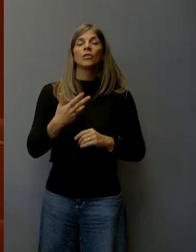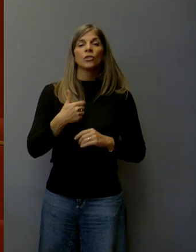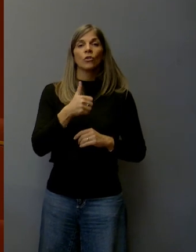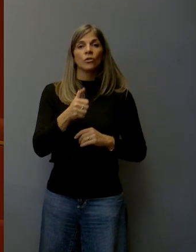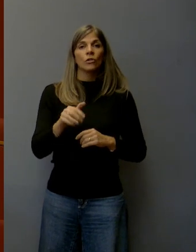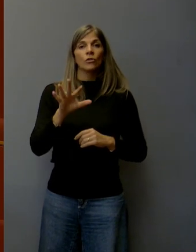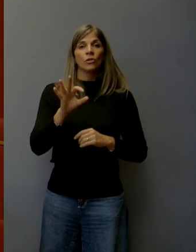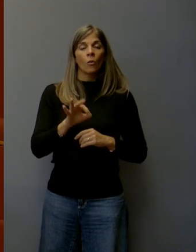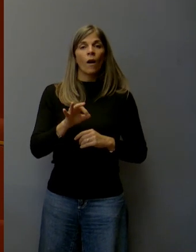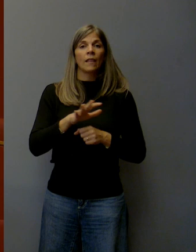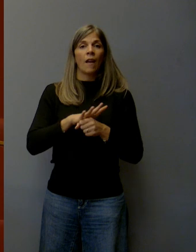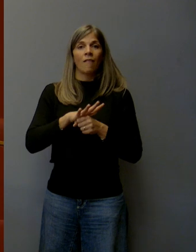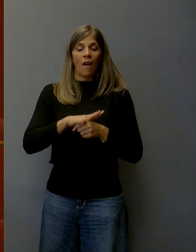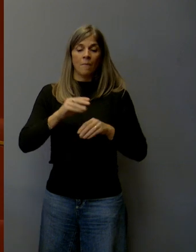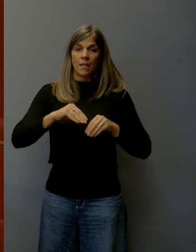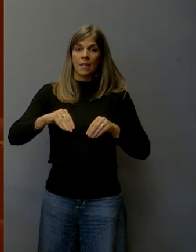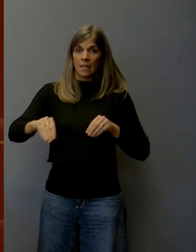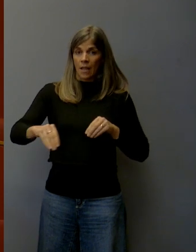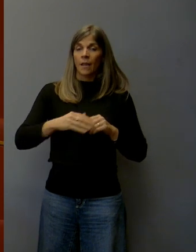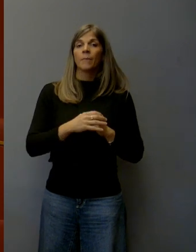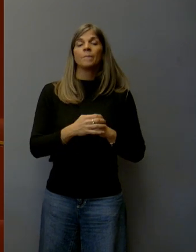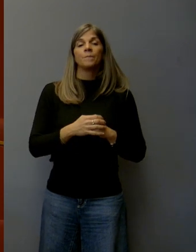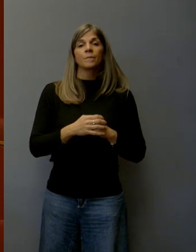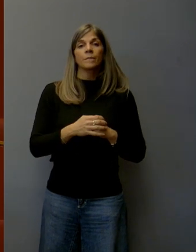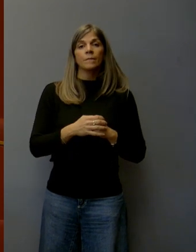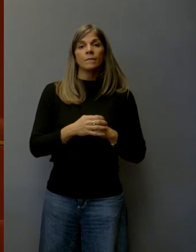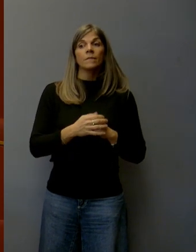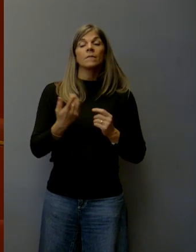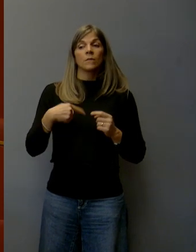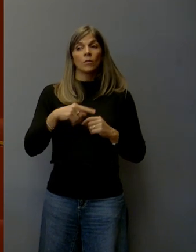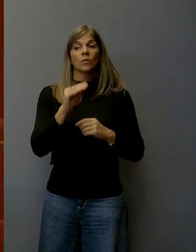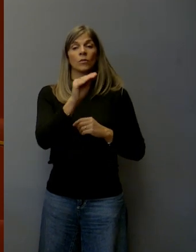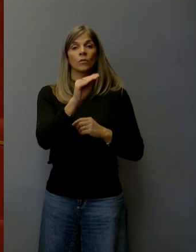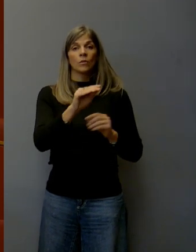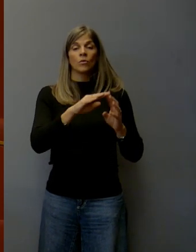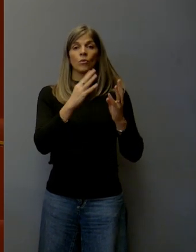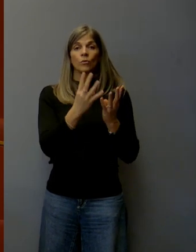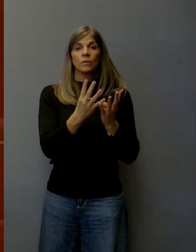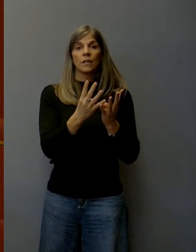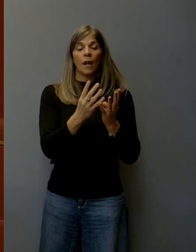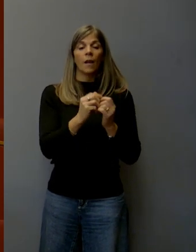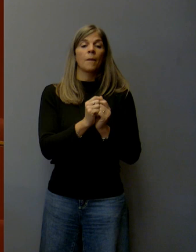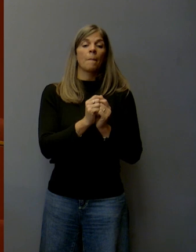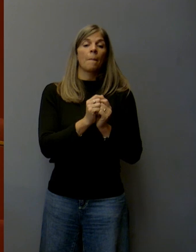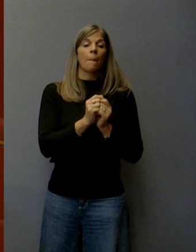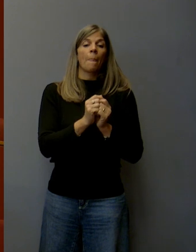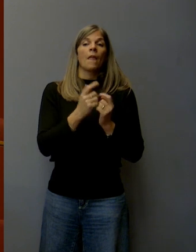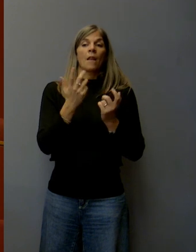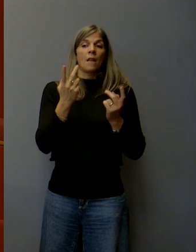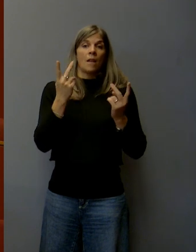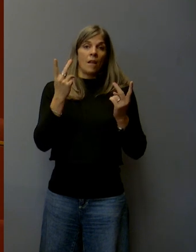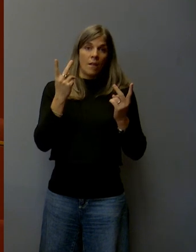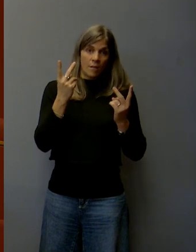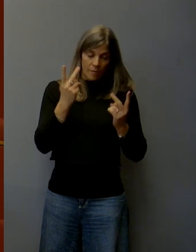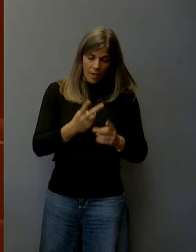nuclei familiari serviti da questa strada quello che si chiede alla Giunta visto che sono stati realizzati